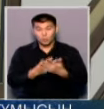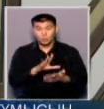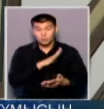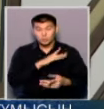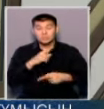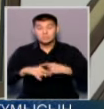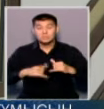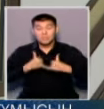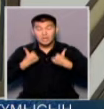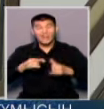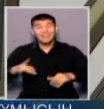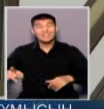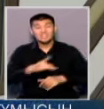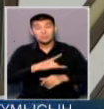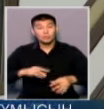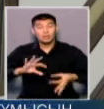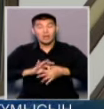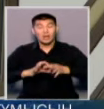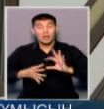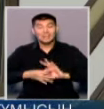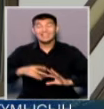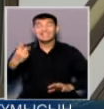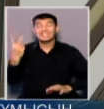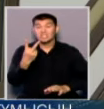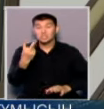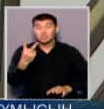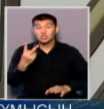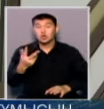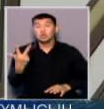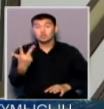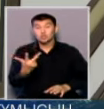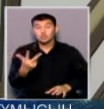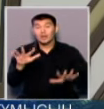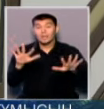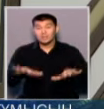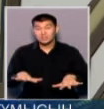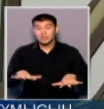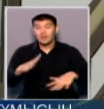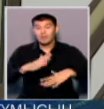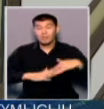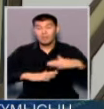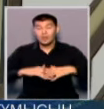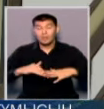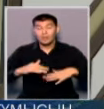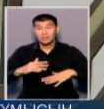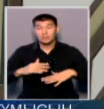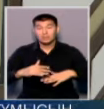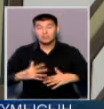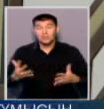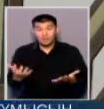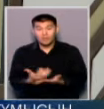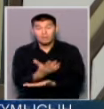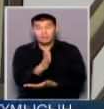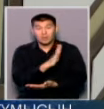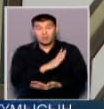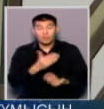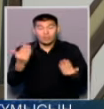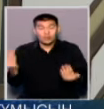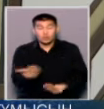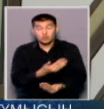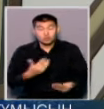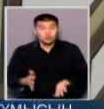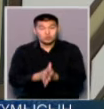үстінде республикалық олимпиадада екінші және үшінші орынға осы мамандық бойынша ие болды. Бұл біз үшін